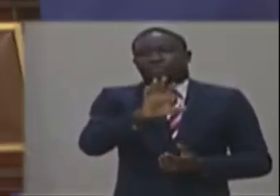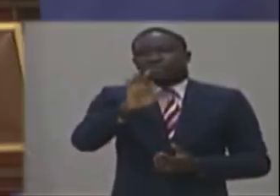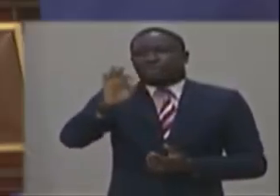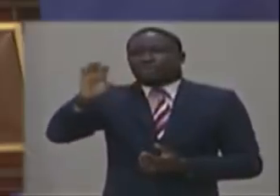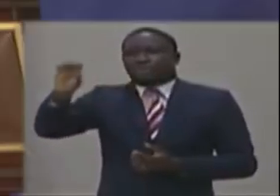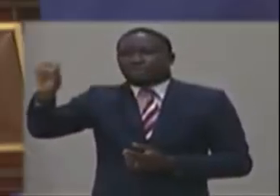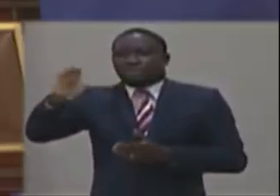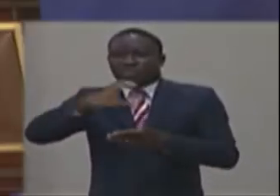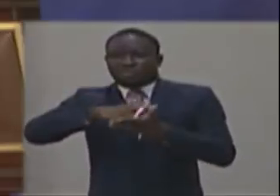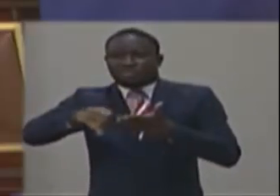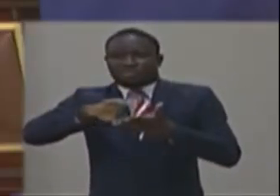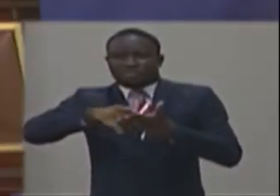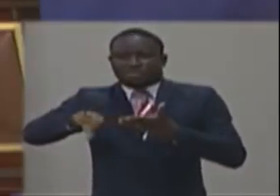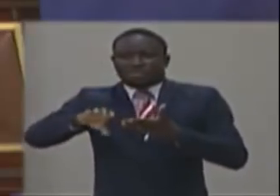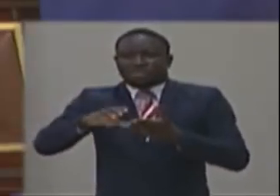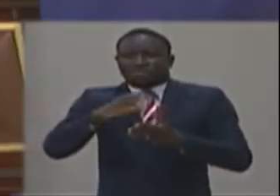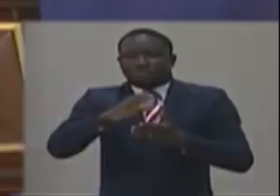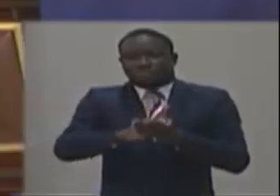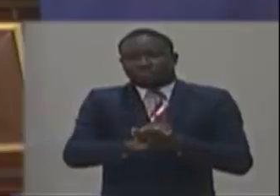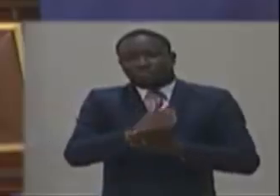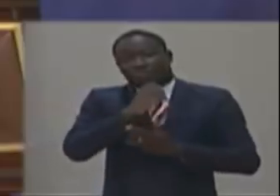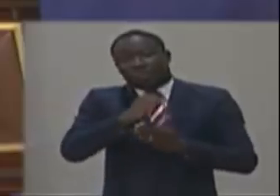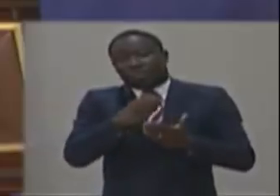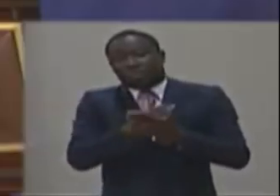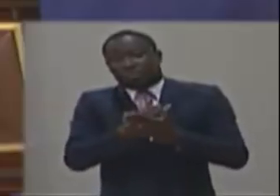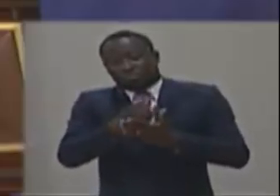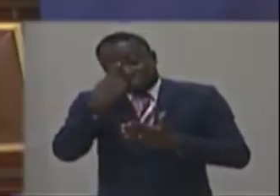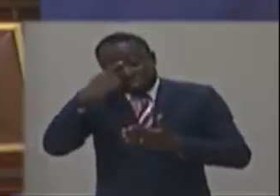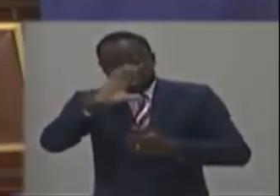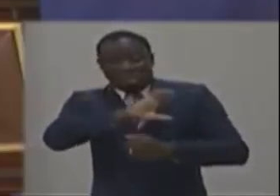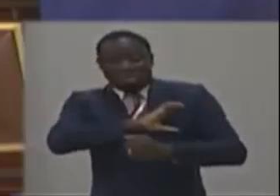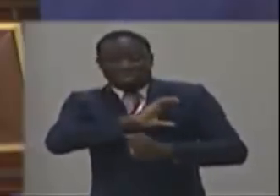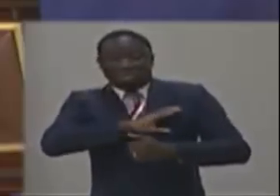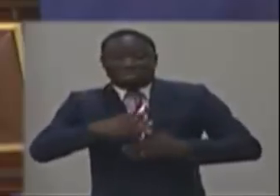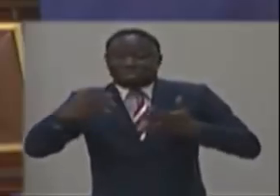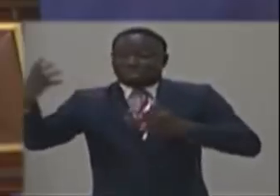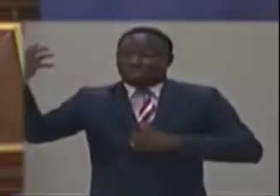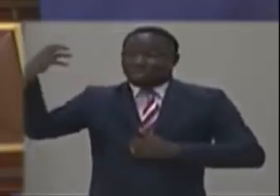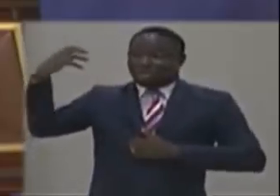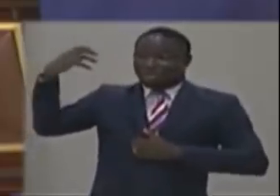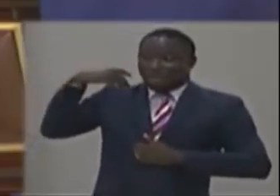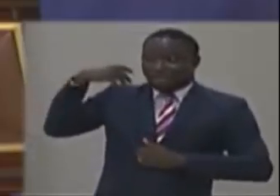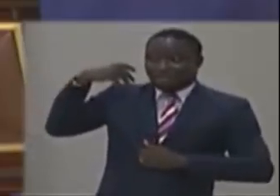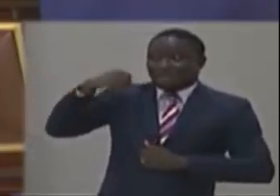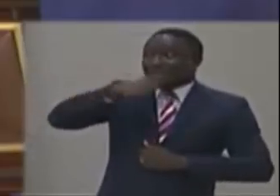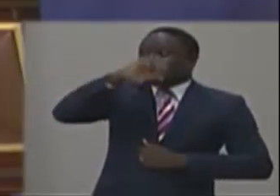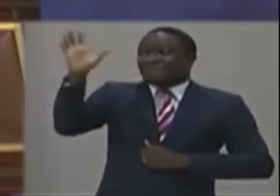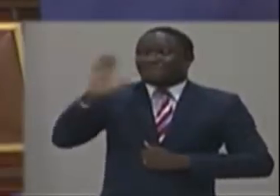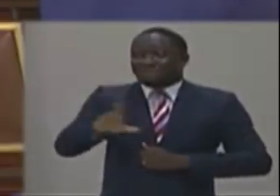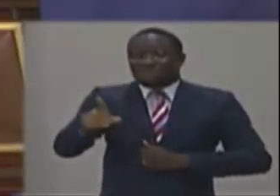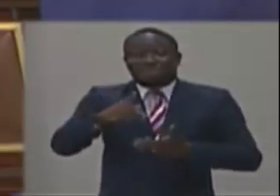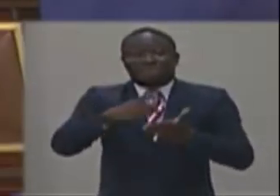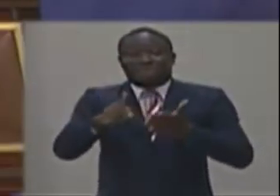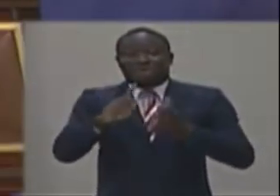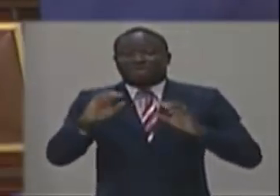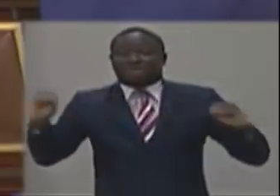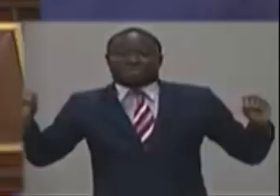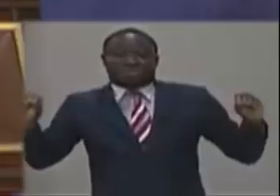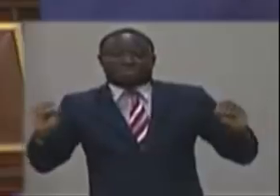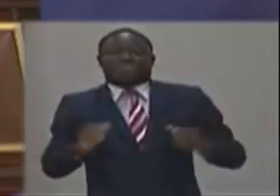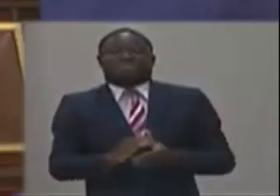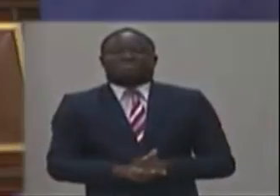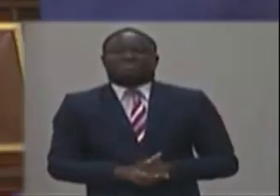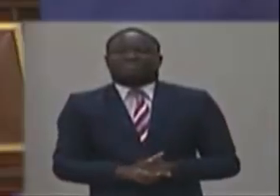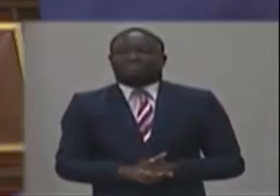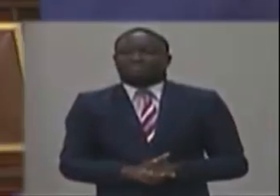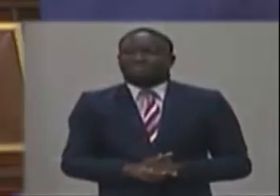690 chèques comme arriéré de grade, ces policiers yo te bay grade, mais qui pas jamais touché l'argent pour grade yo te bay yo.